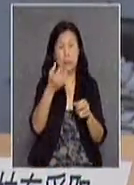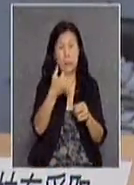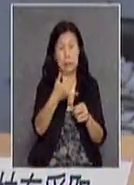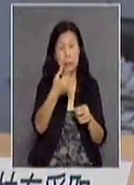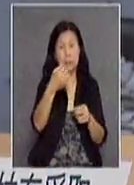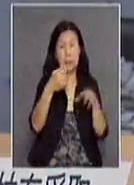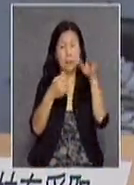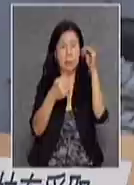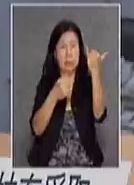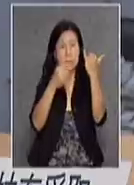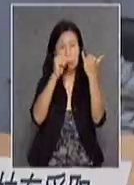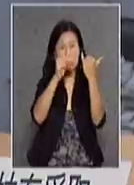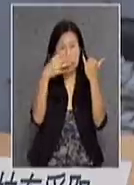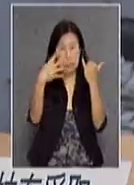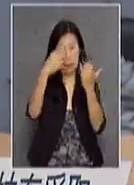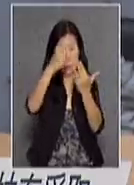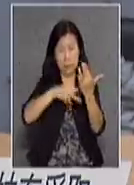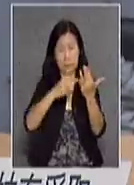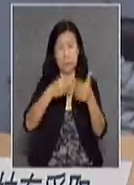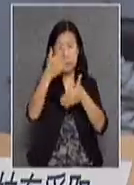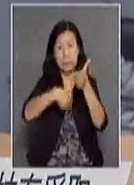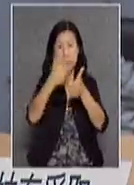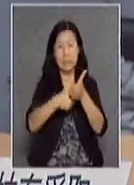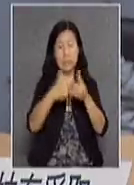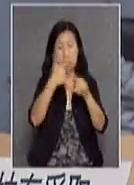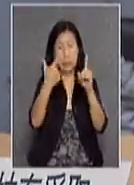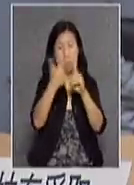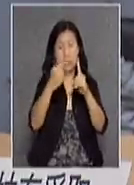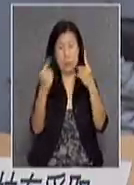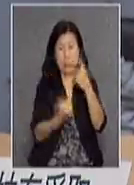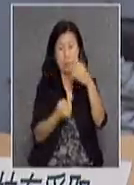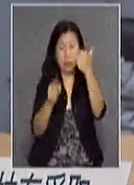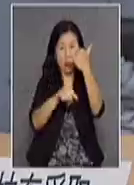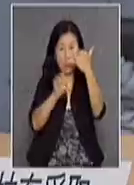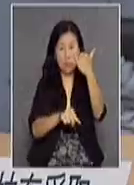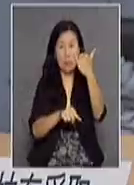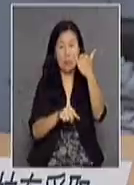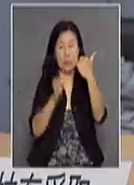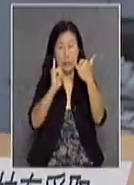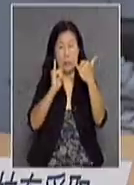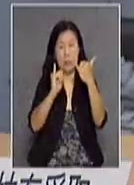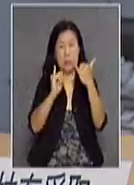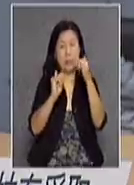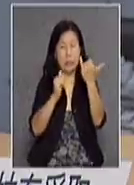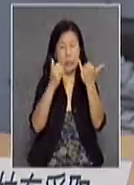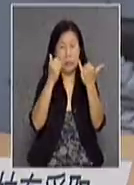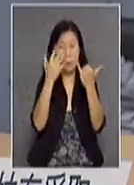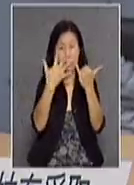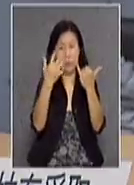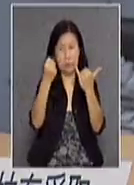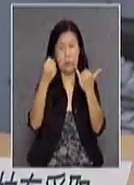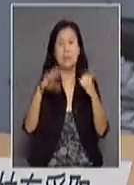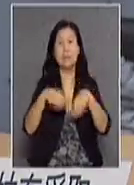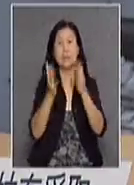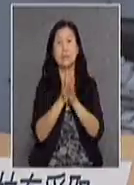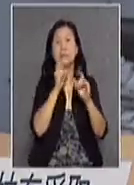674項修正案，削減186,000 650元，大約